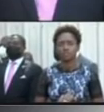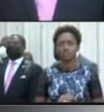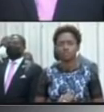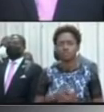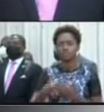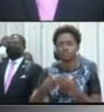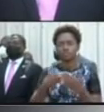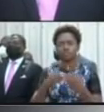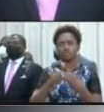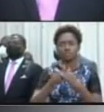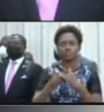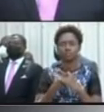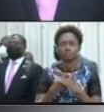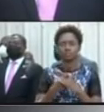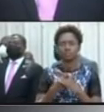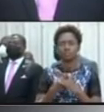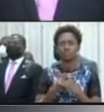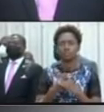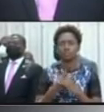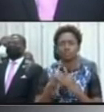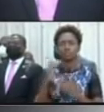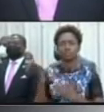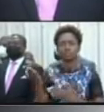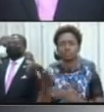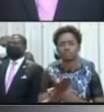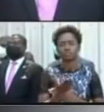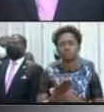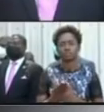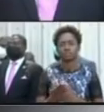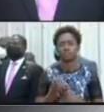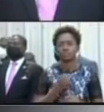Avant de commencer, je présente les condoléances.